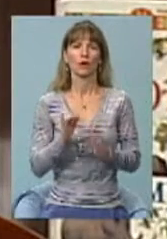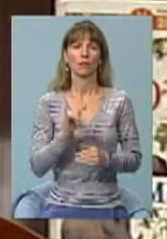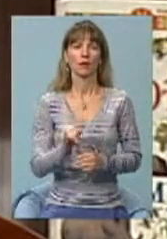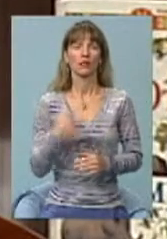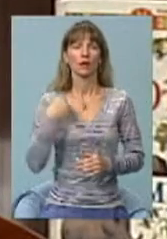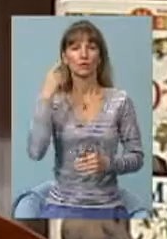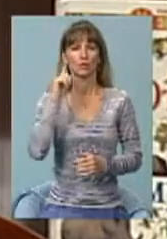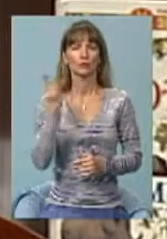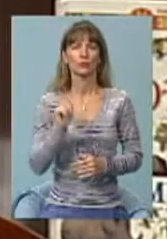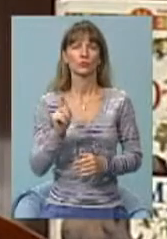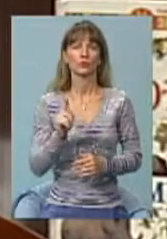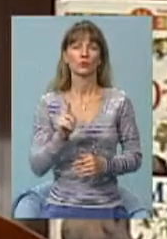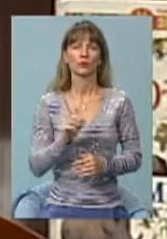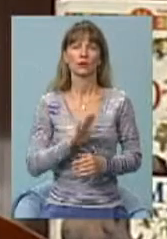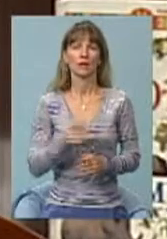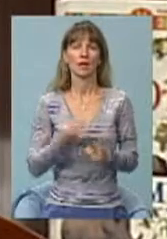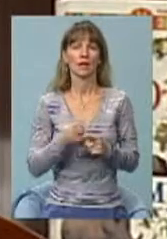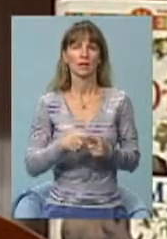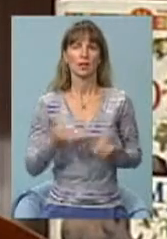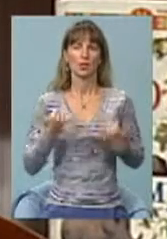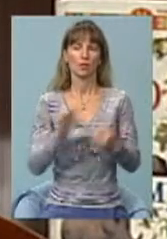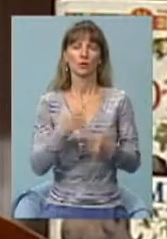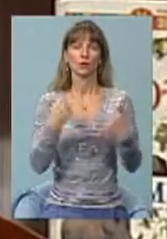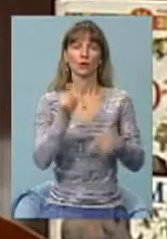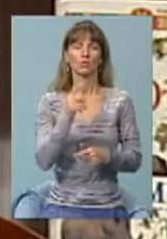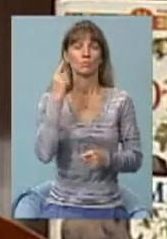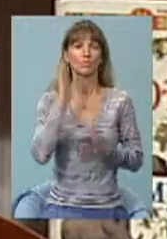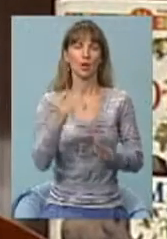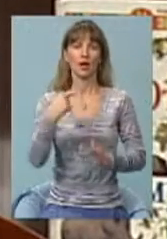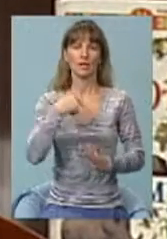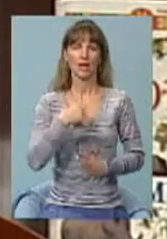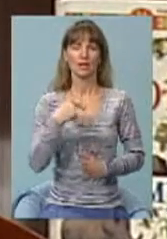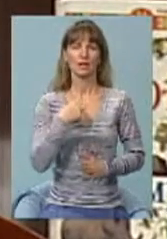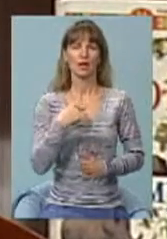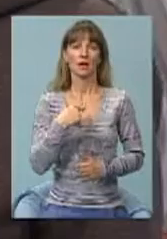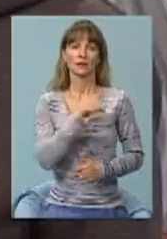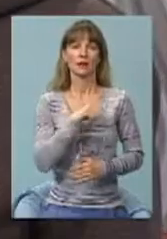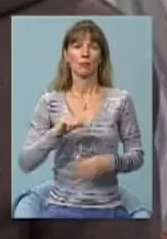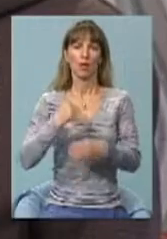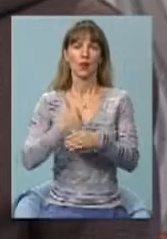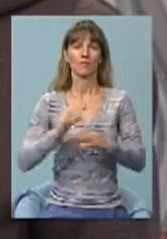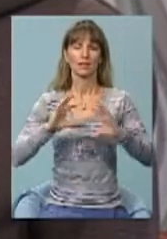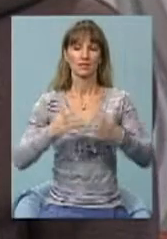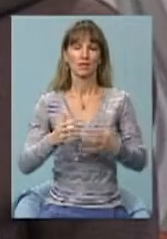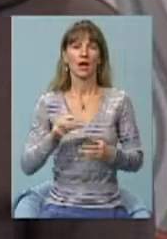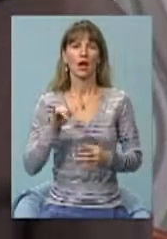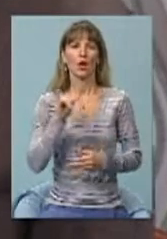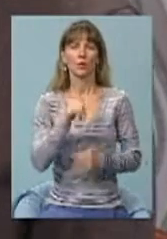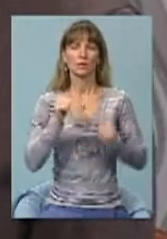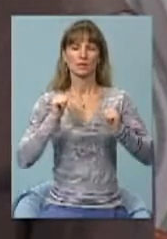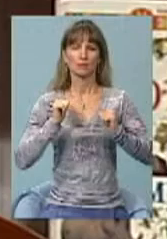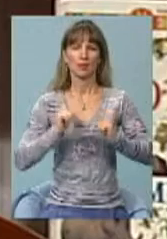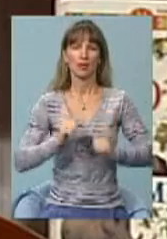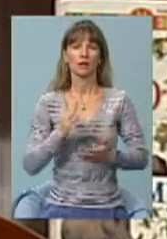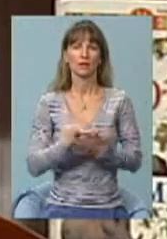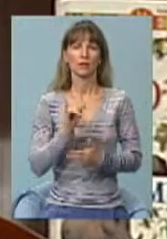кажеться, що ні, це не вважають інших людей і думають, що тільки я пуп землі. А у смиренності негативні сторони є, як ти вважаєш?